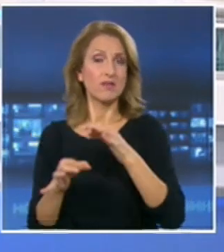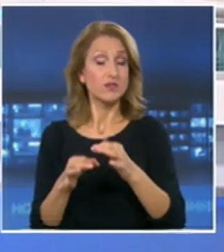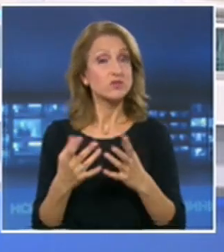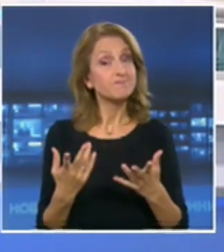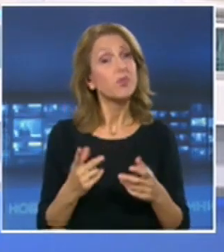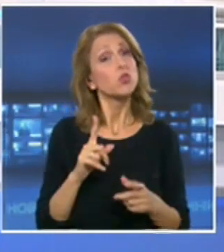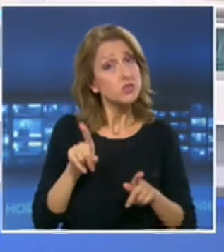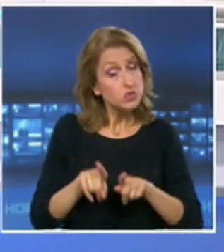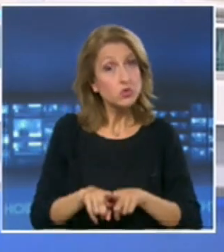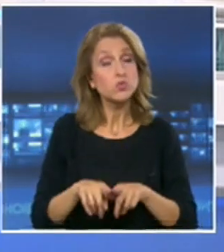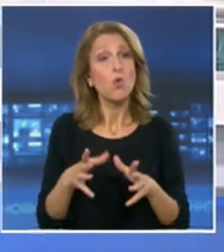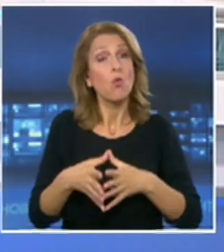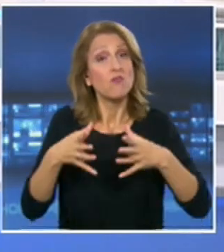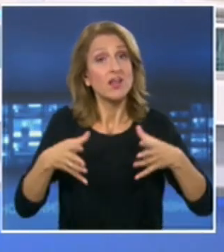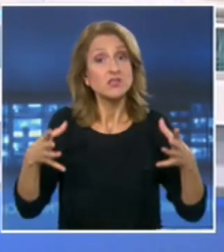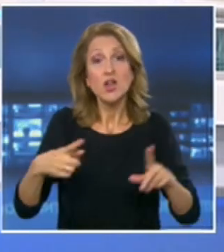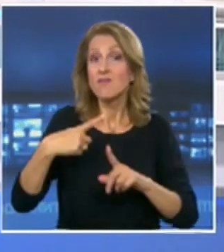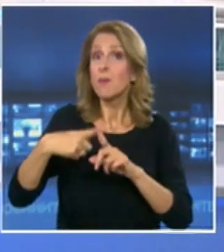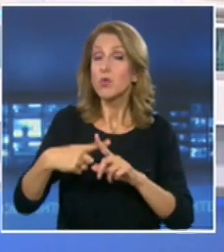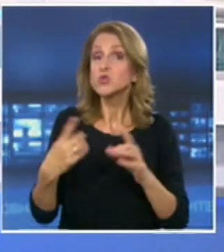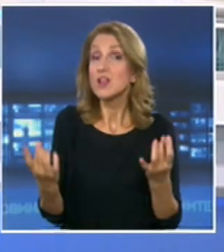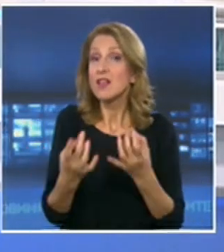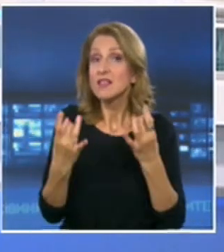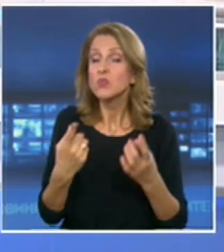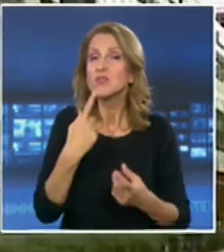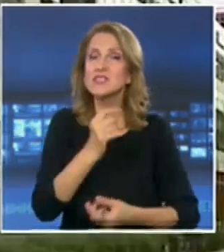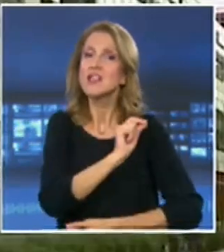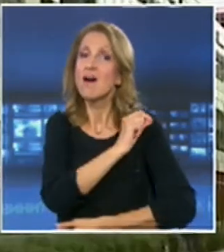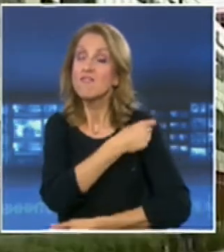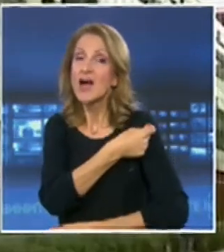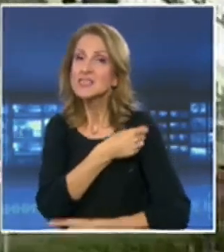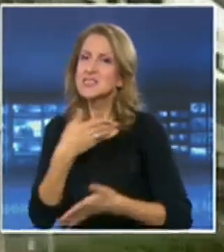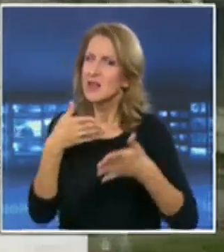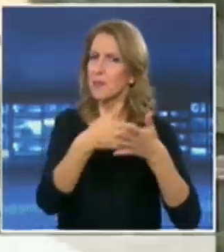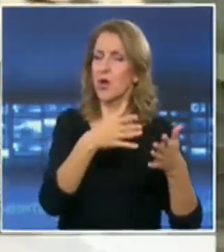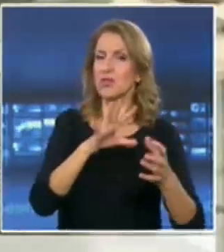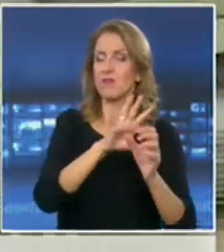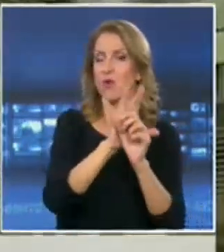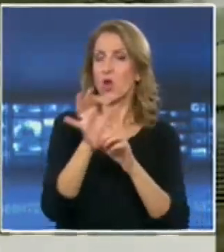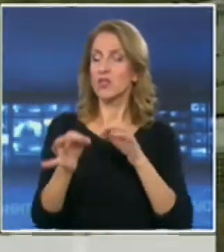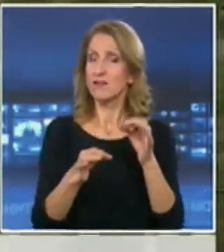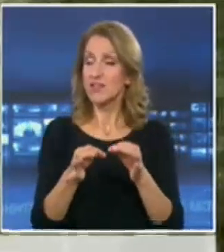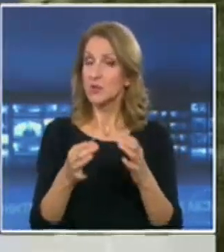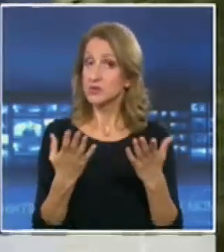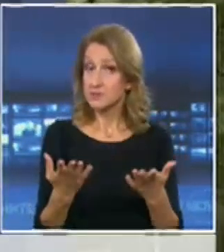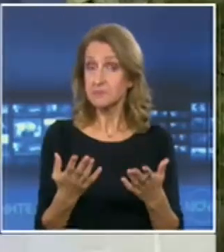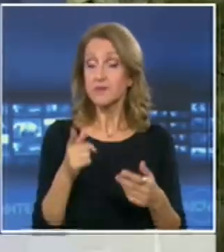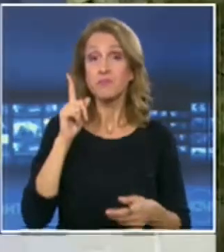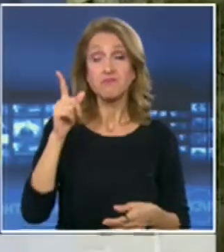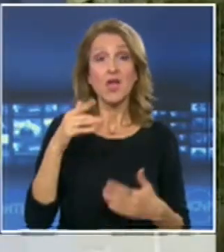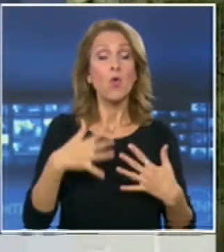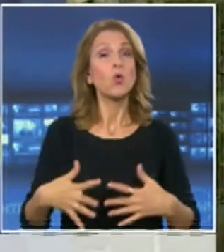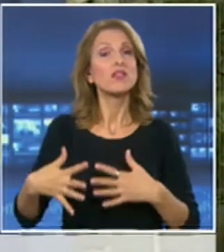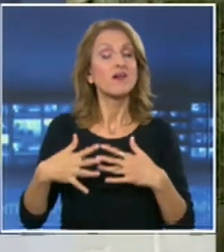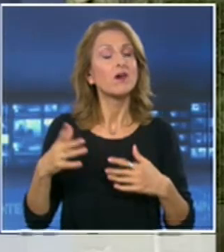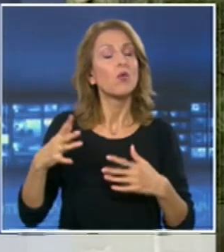новини около разработването на ваксини срещу заболяването. Ваксината срещу COVID-19, разработена от Университета в